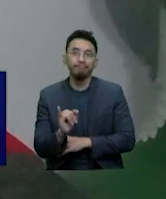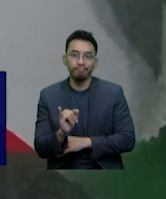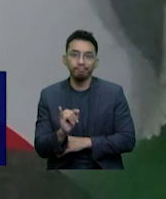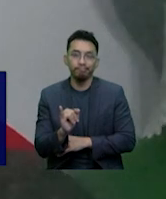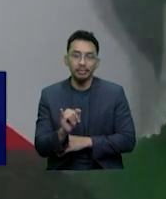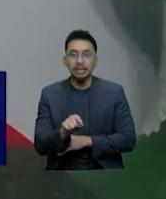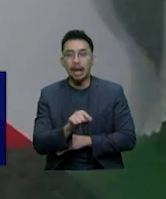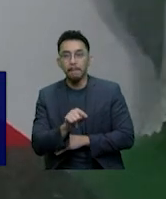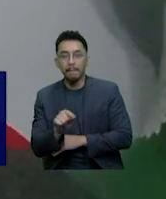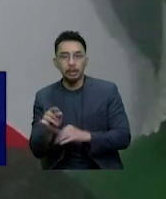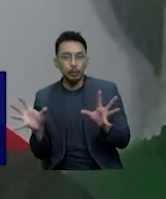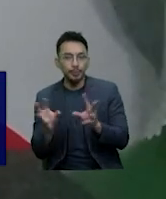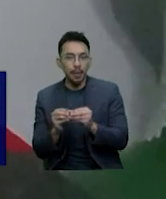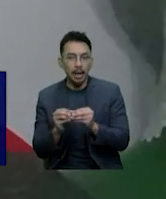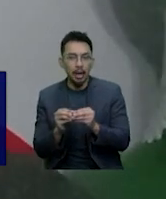mencapai